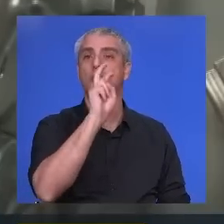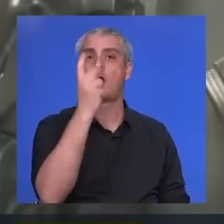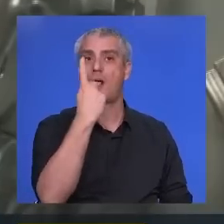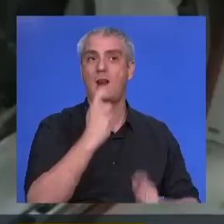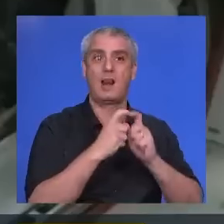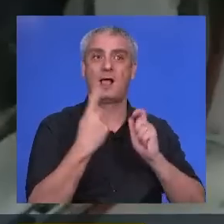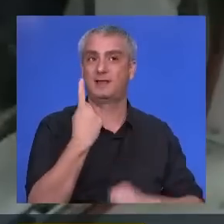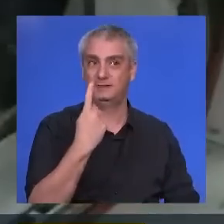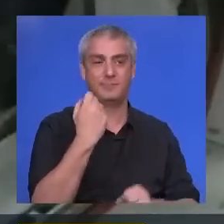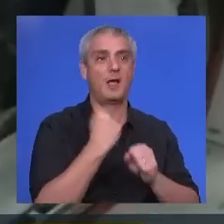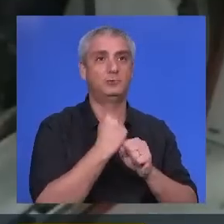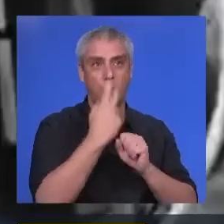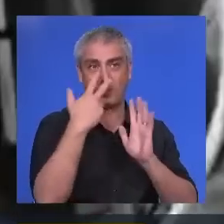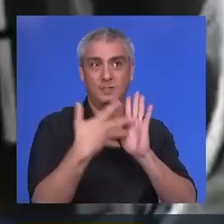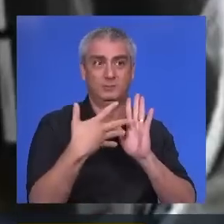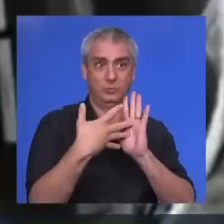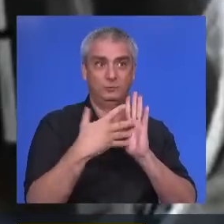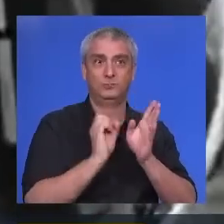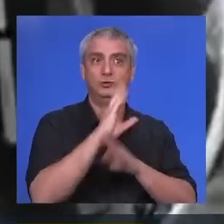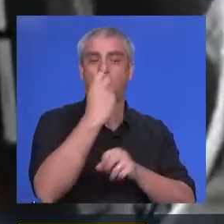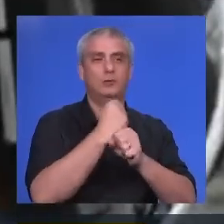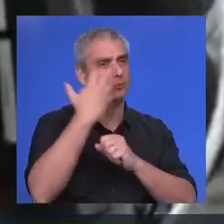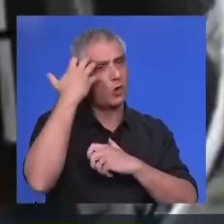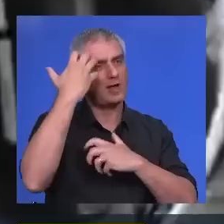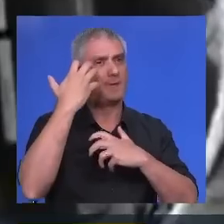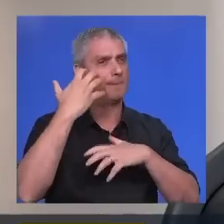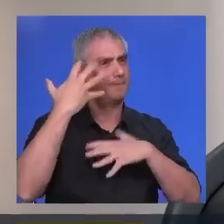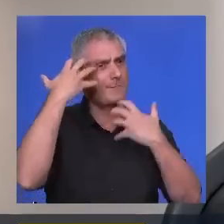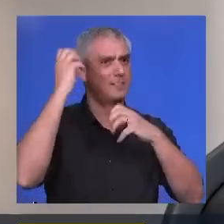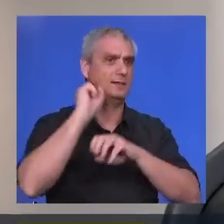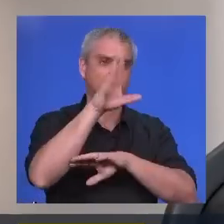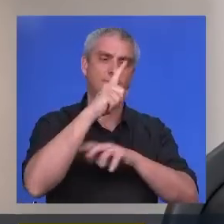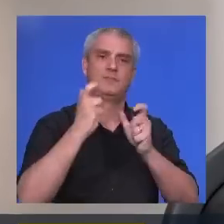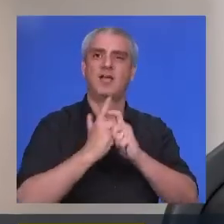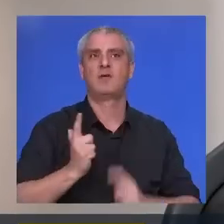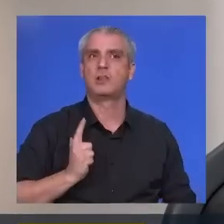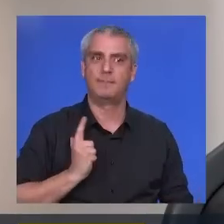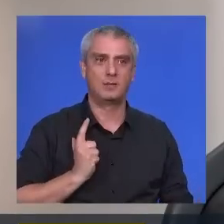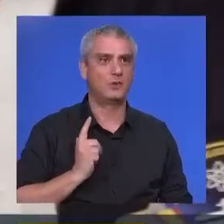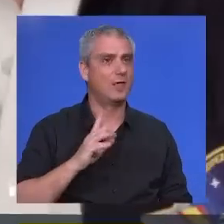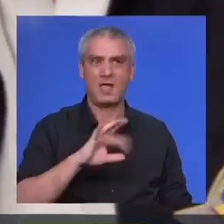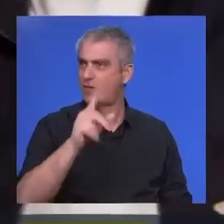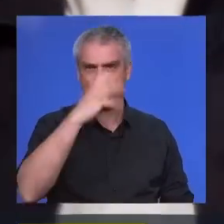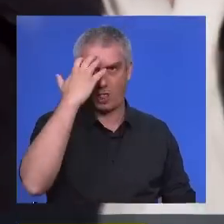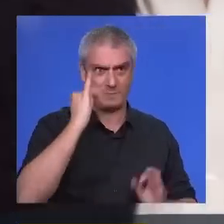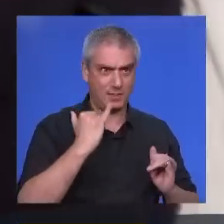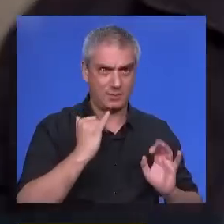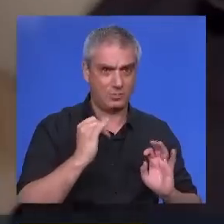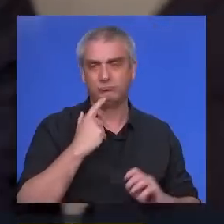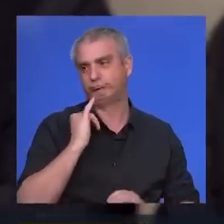ביצעו ניסויים שנשלחו לעשות על ידי חוקרים ומדענים מחברות פרטיות. None of you are scientists, right? That's